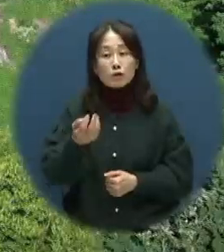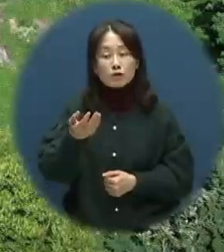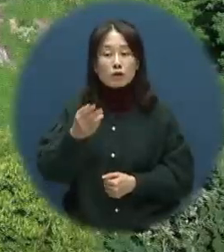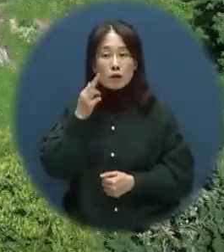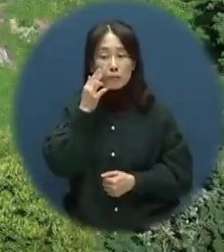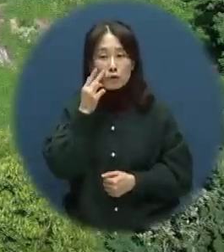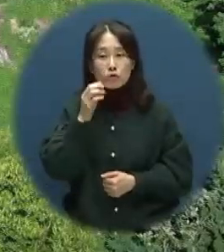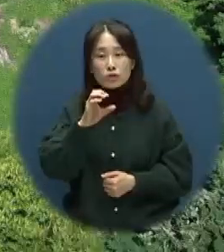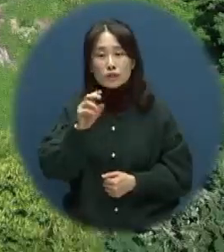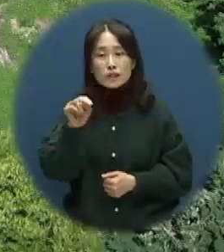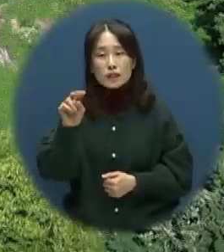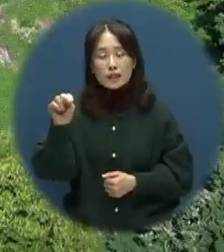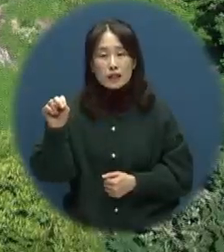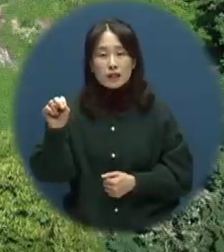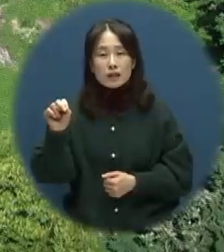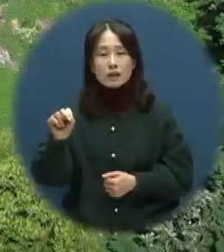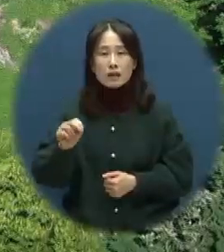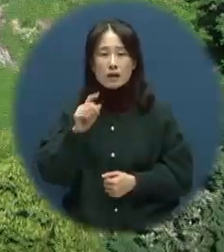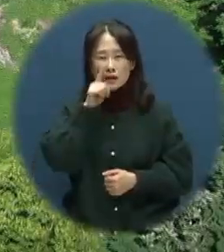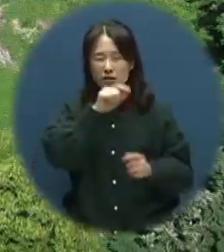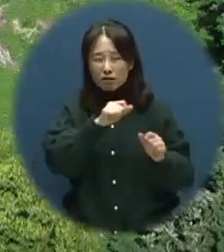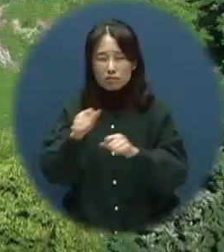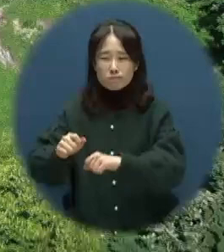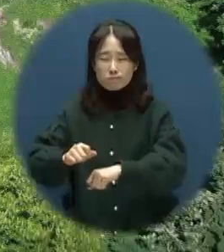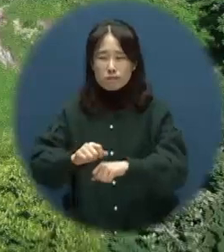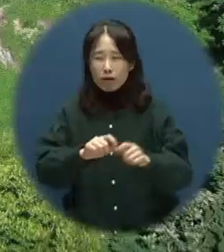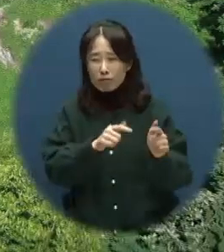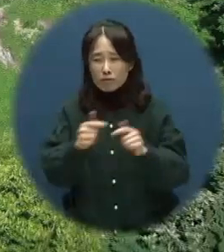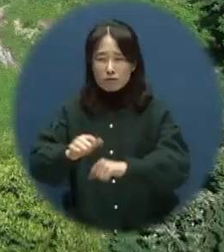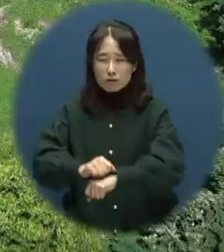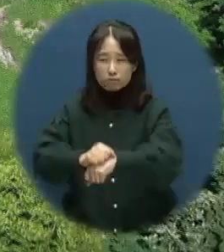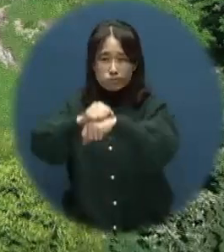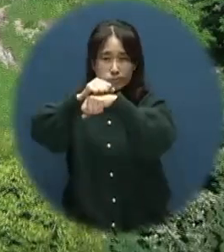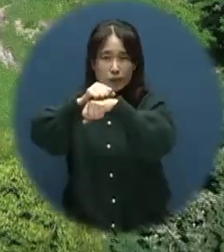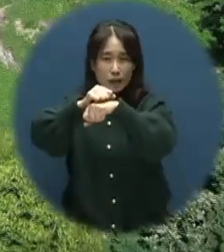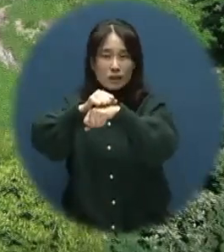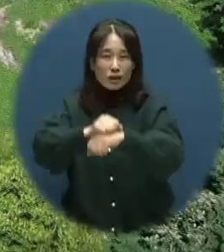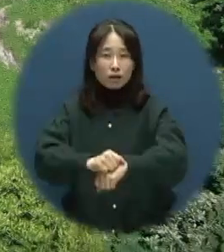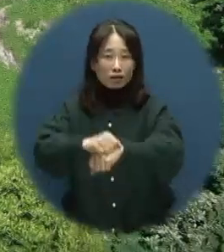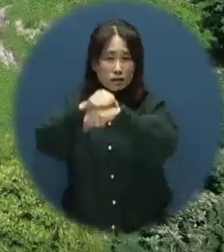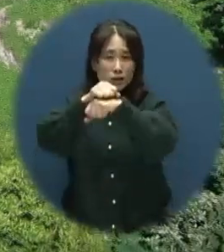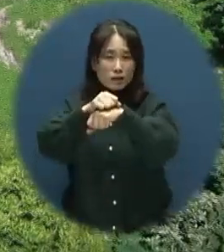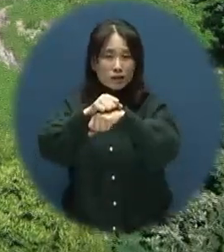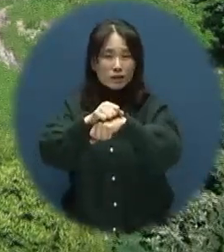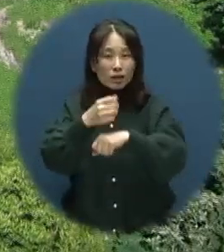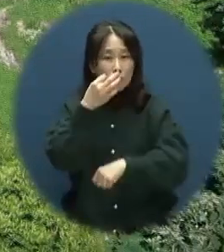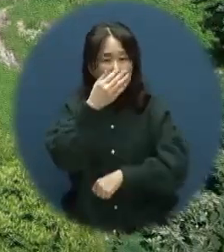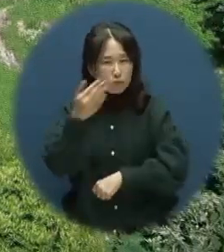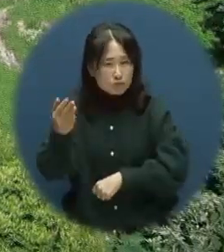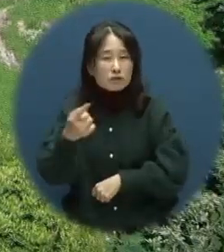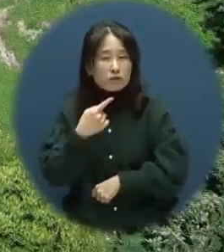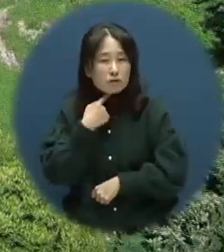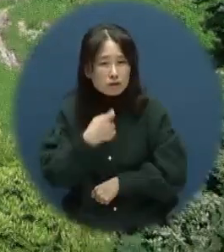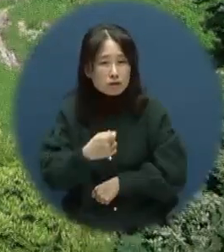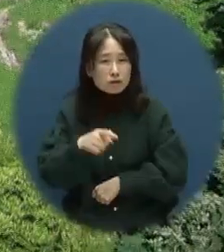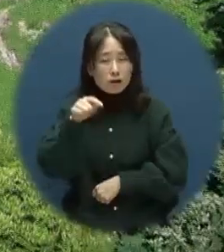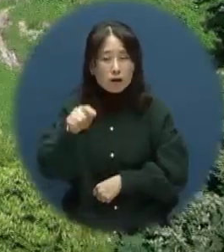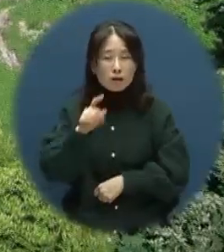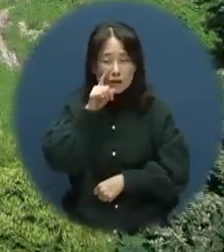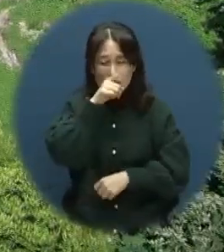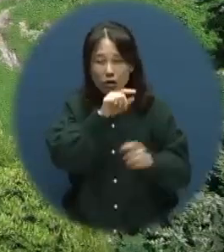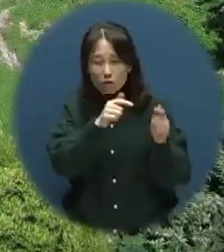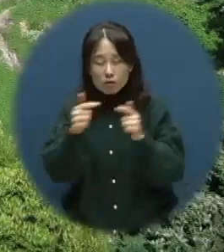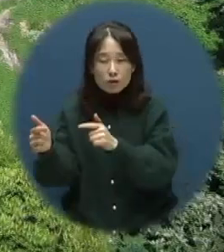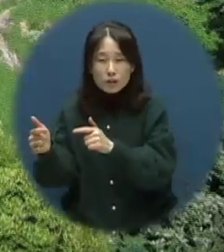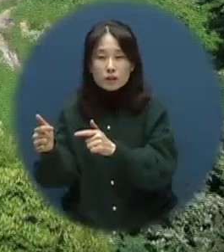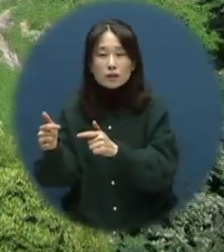있죠. 의성의 쓰레기산. 그래서 전 세계 우리나라의 쓰레기 플라스틱 많은 걸 보여줬잖아요. 네. 근데 그 쓰레기 어디로 가냐? 제가 곧